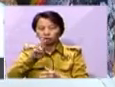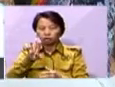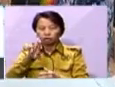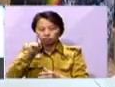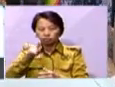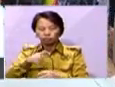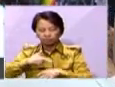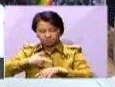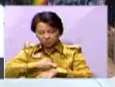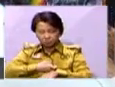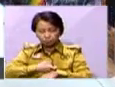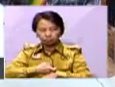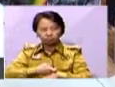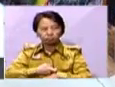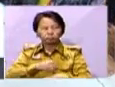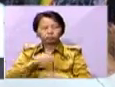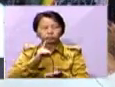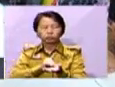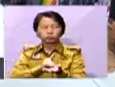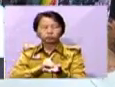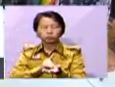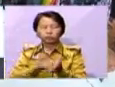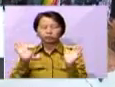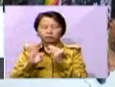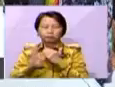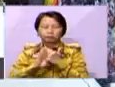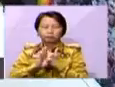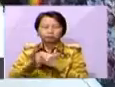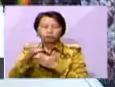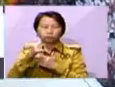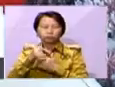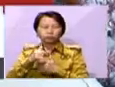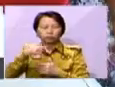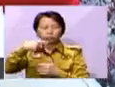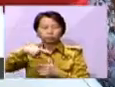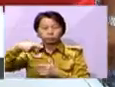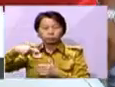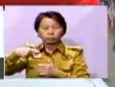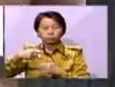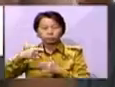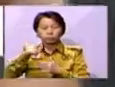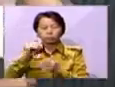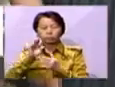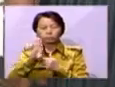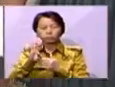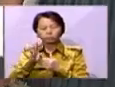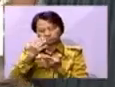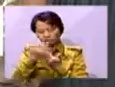pakai bius. Tapi doktor tak ambil risiko bius sebab BP dah rendah.